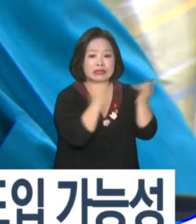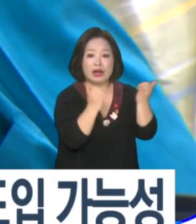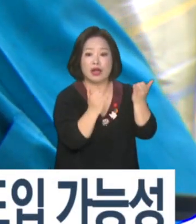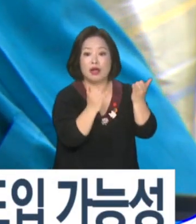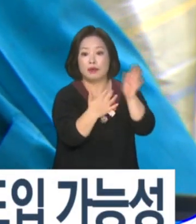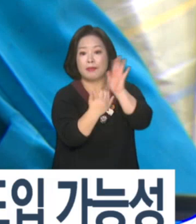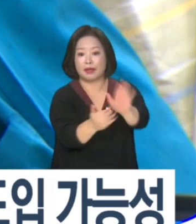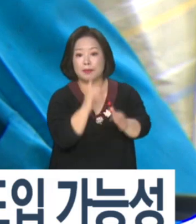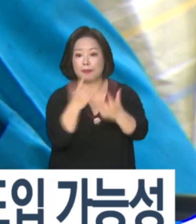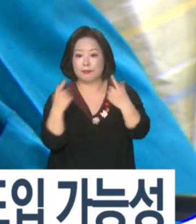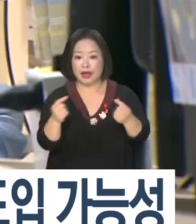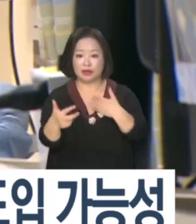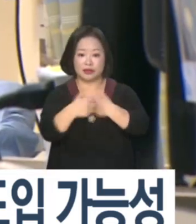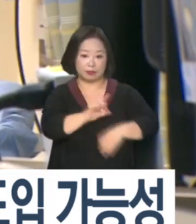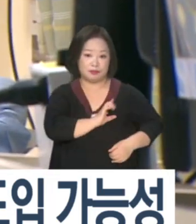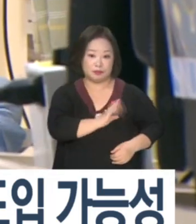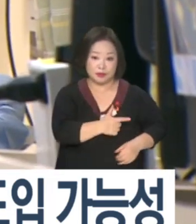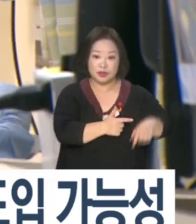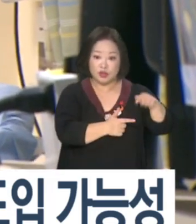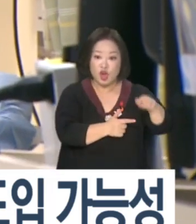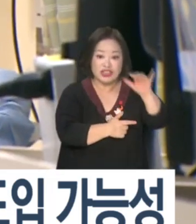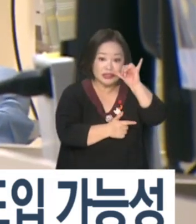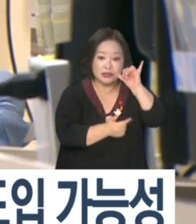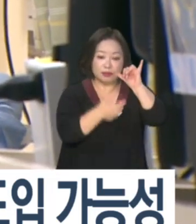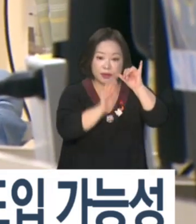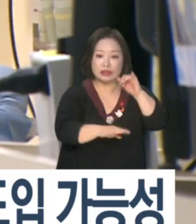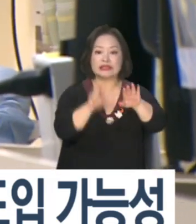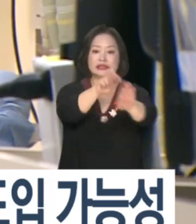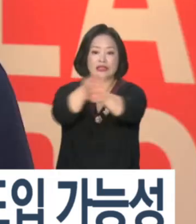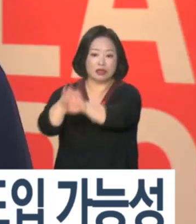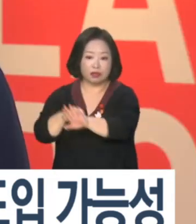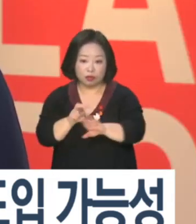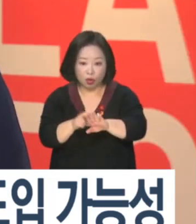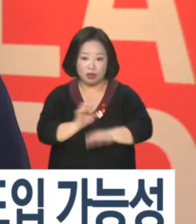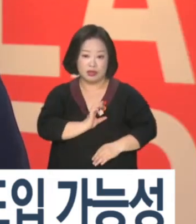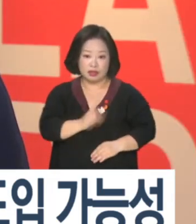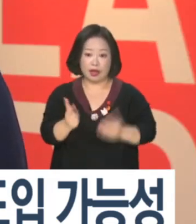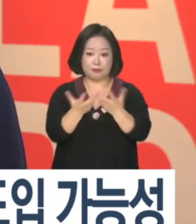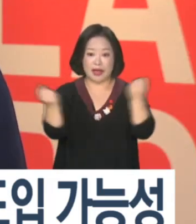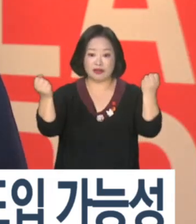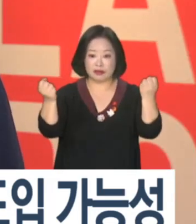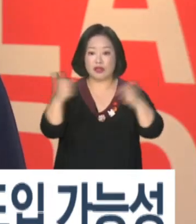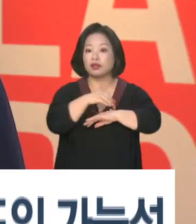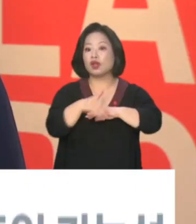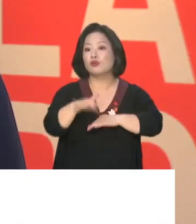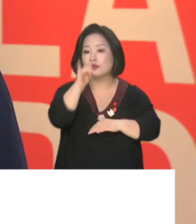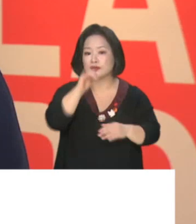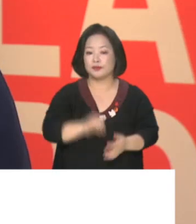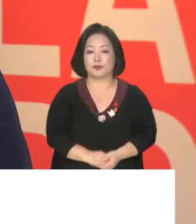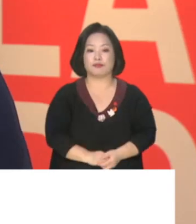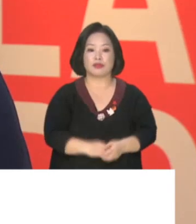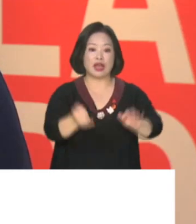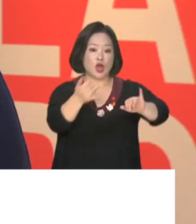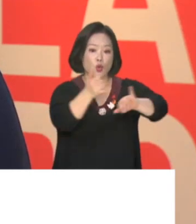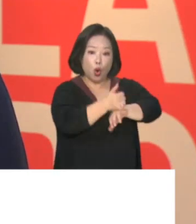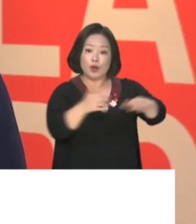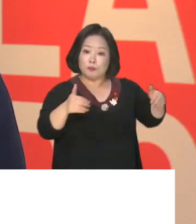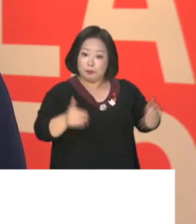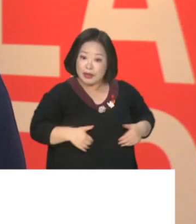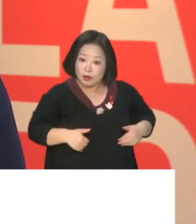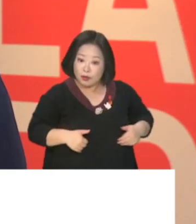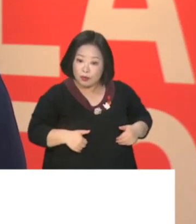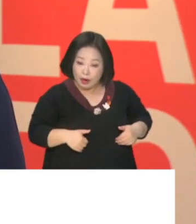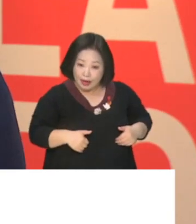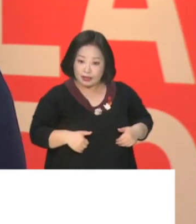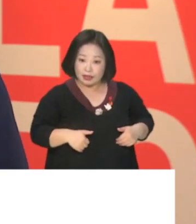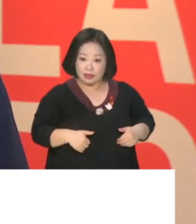의사 면허 외에 진료 면허가 도입될 수도 있습니다 필수 우력의 어 과대학